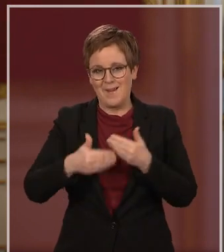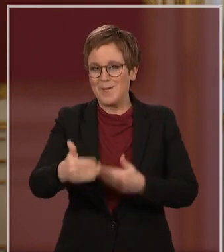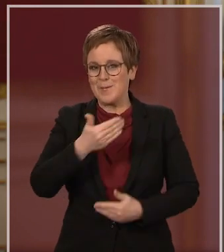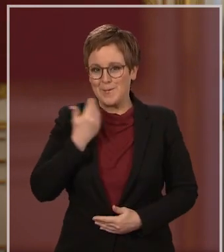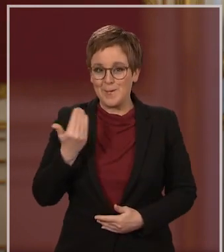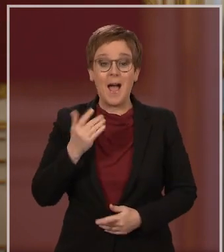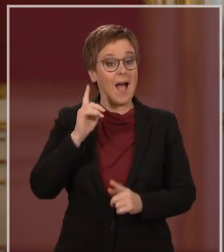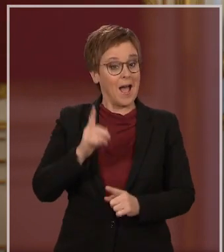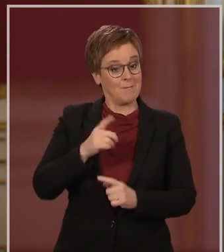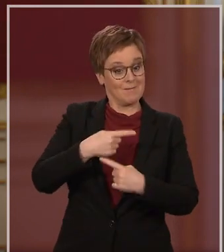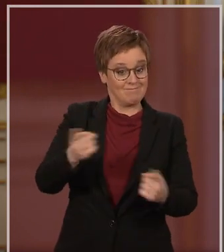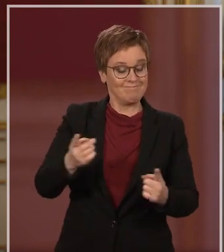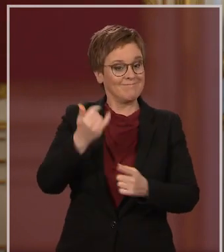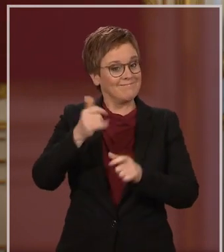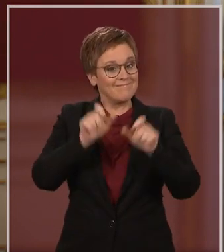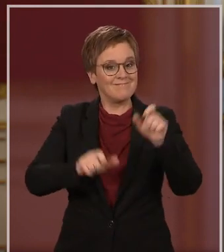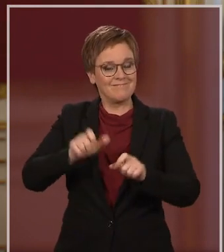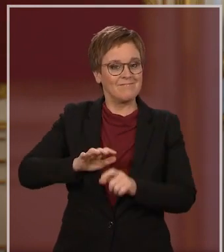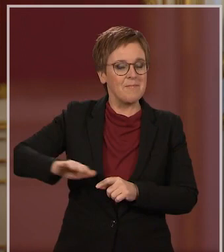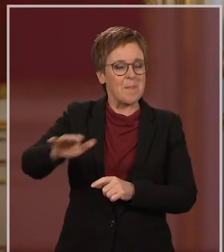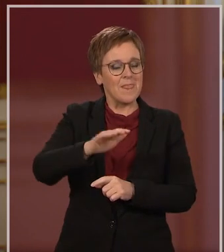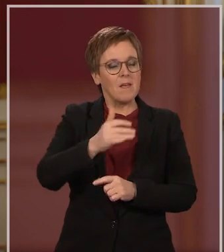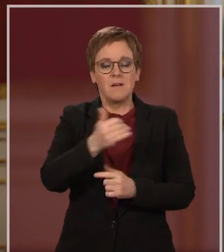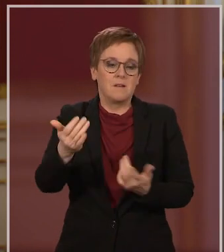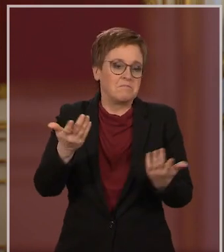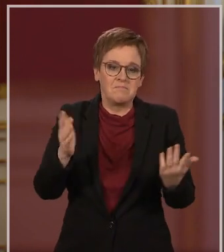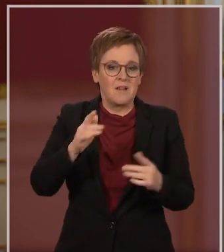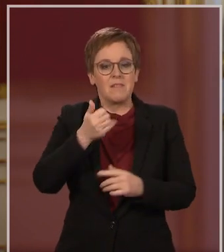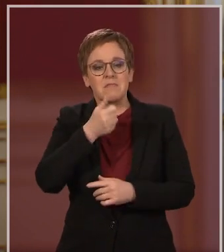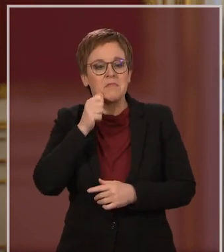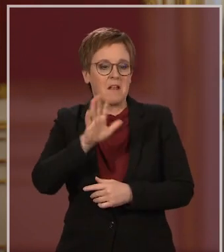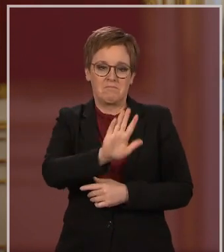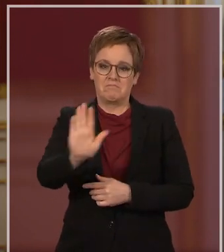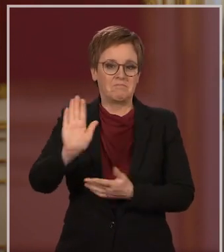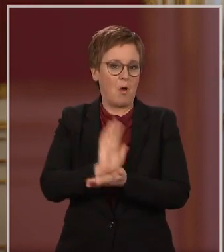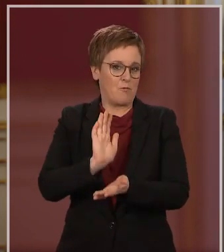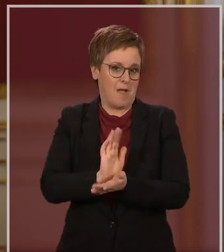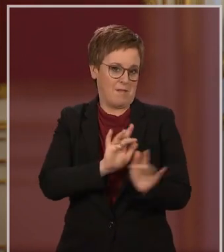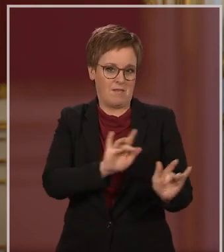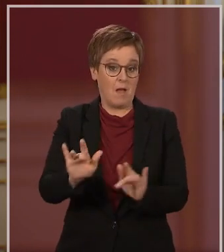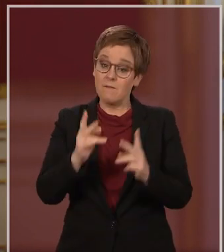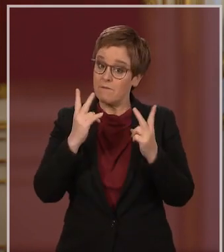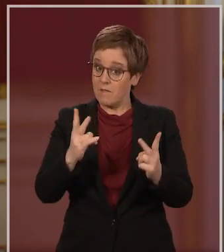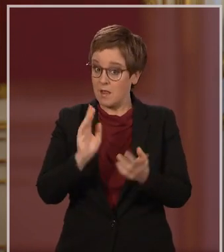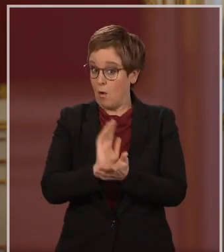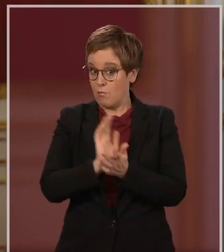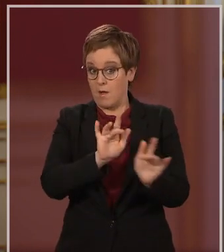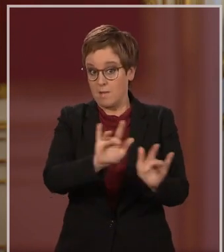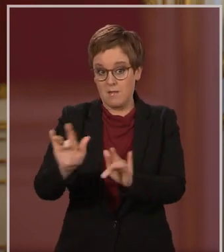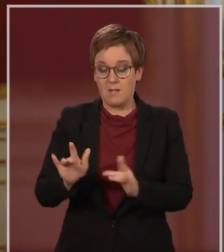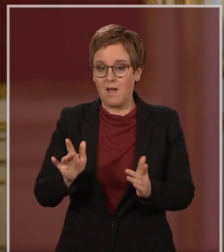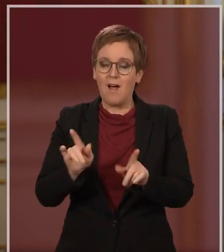sein, aber jede und jeder von uns hat jeden Tag Aufgaben zu bewältigen, wichtige